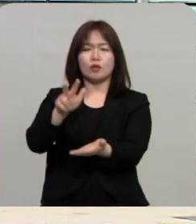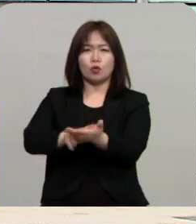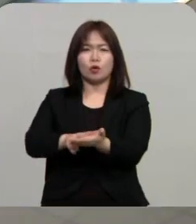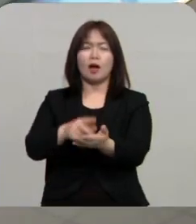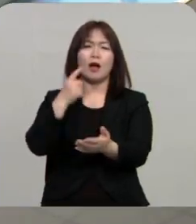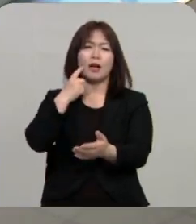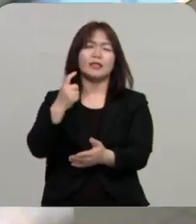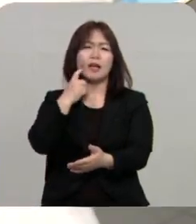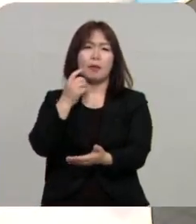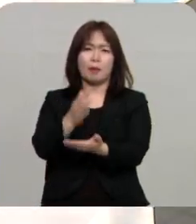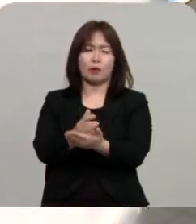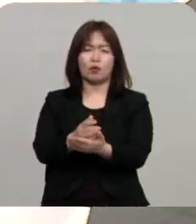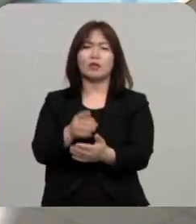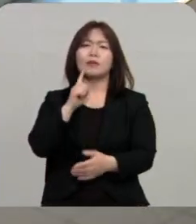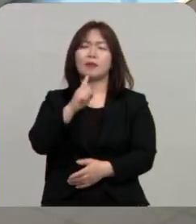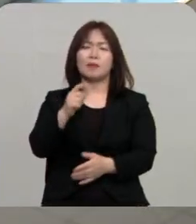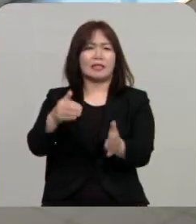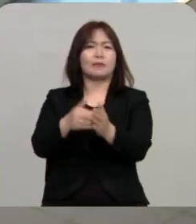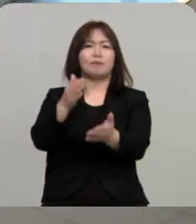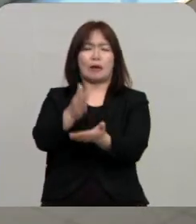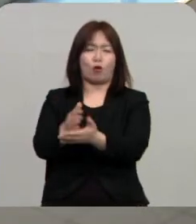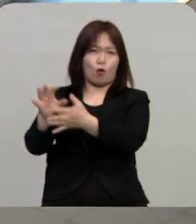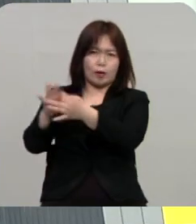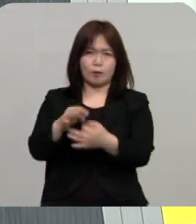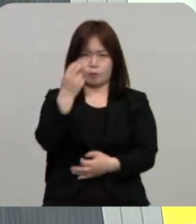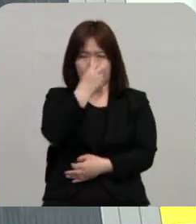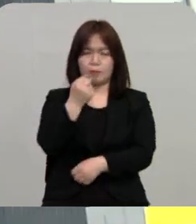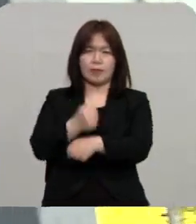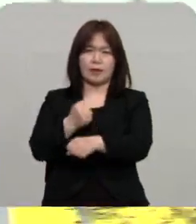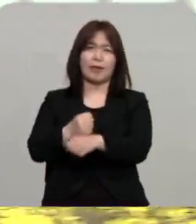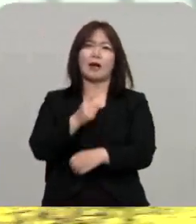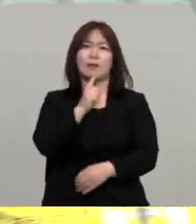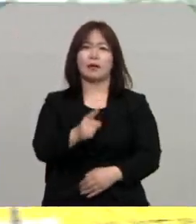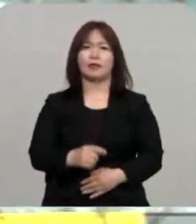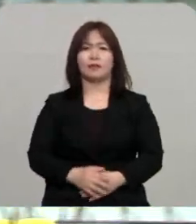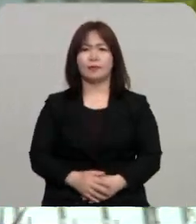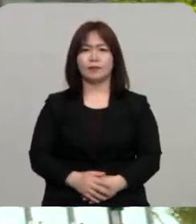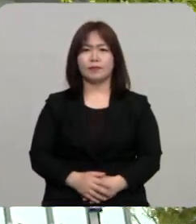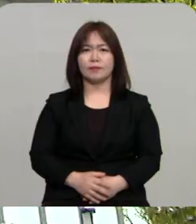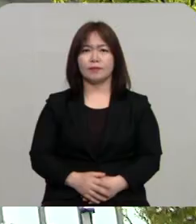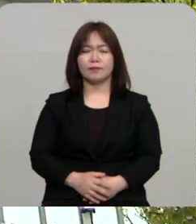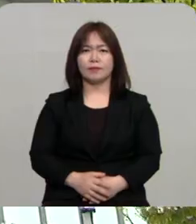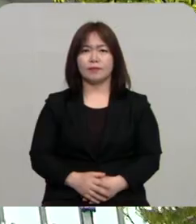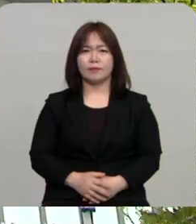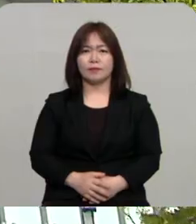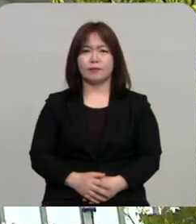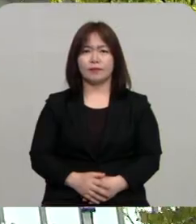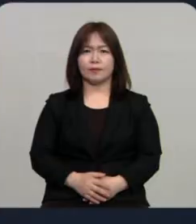허울 뿐인 구호에 그치지 않도록 끊임없이 감시하겠다고 밝혔습니다.